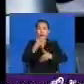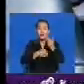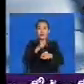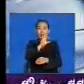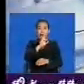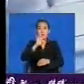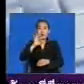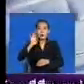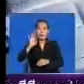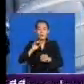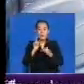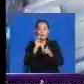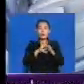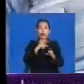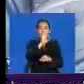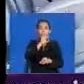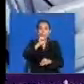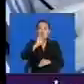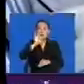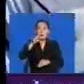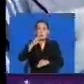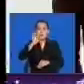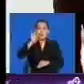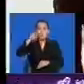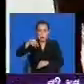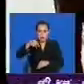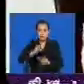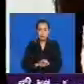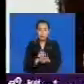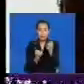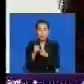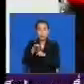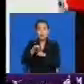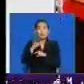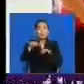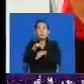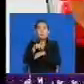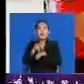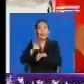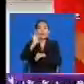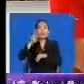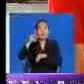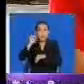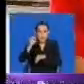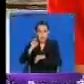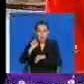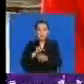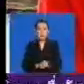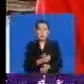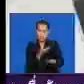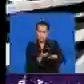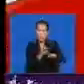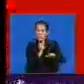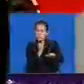999 990,000 นะครับส่วนรุ่นธรรมดาที่ไม่ได้แต่งนี่ก็ประมาณ 900,000 ต้นๆผมว่าโฟกัสนี่เป็นตัวเลือกที่น่าสนใจทีเดีย